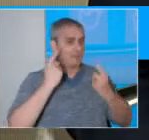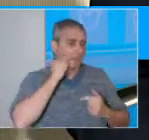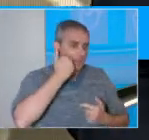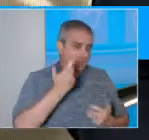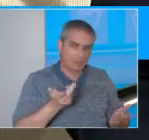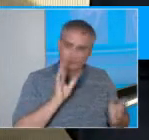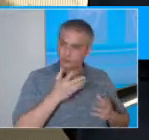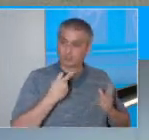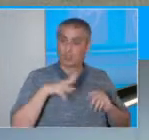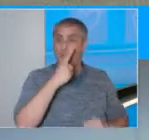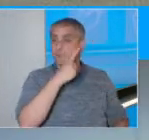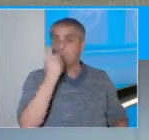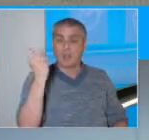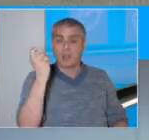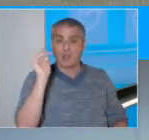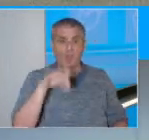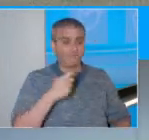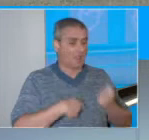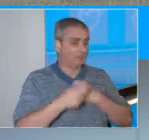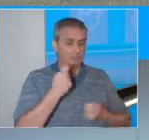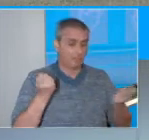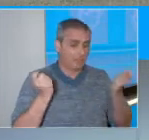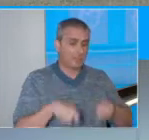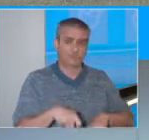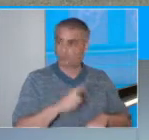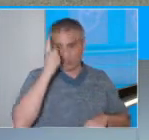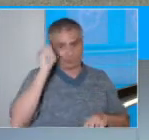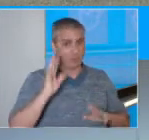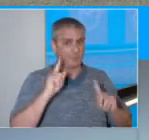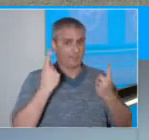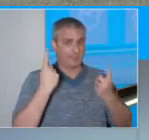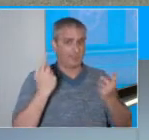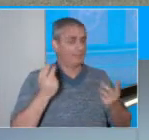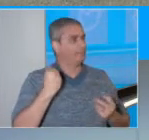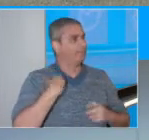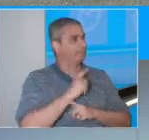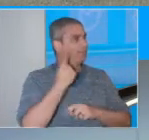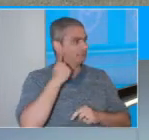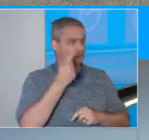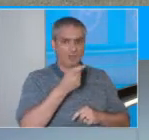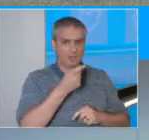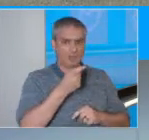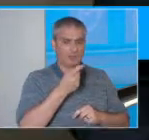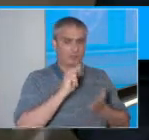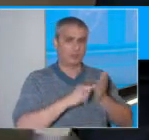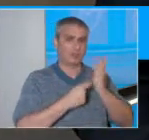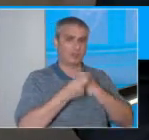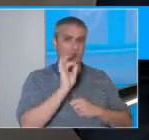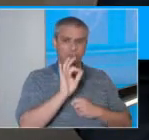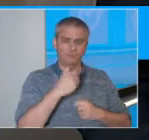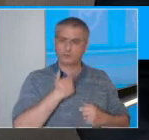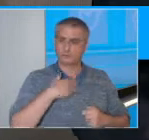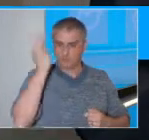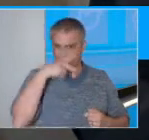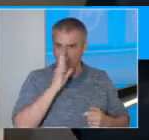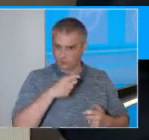אחרי. יש לנו למעלה מ-100,000 עסקים שנסגרו, כן. ולא יודעים מה הולך להיות איתם. מיד נבקש ממך לשמוע ממך את התוכנית הכלכלית שלכם, אבל אני רוצה